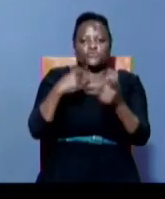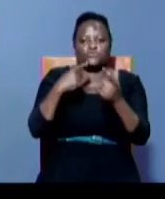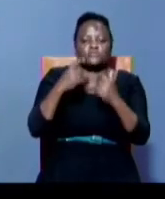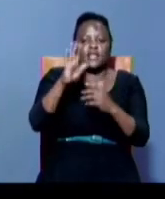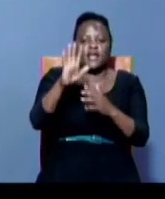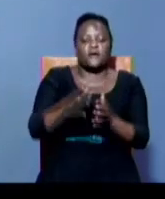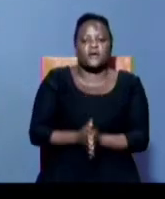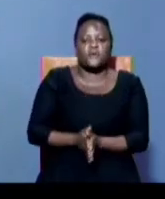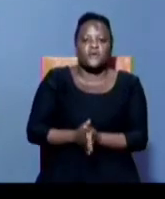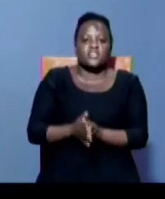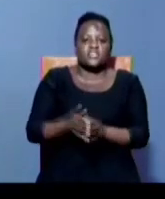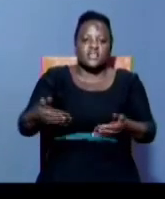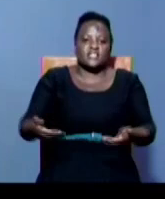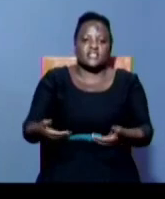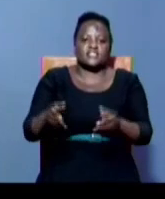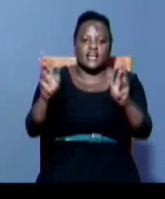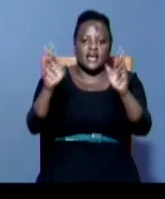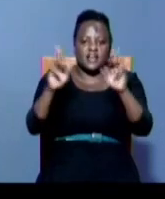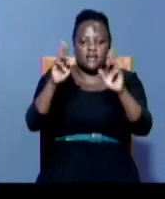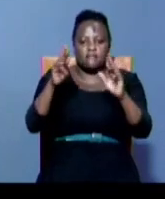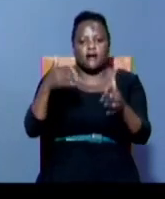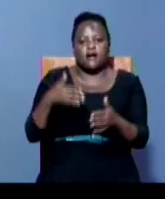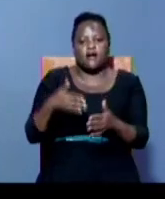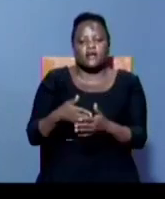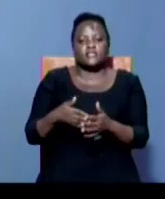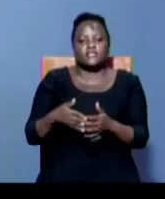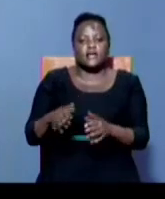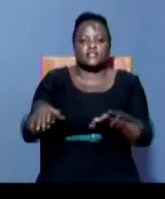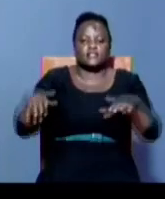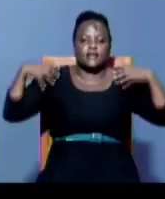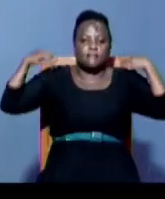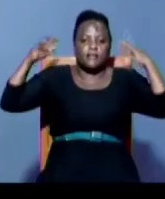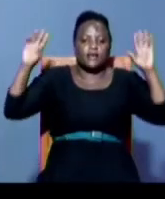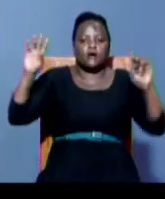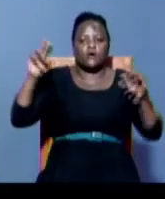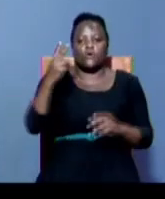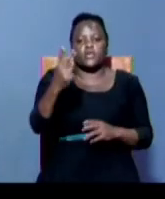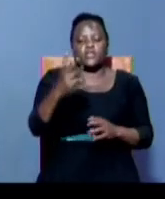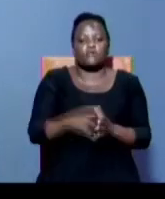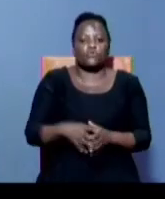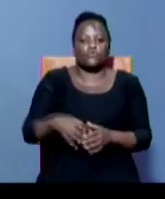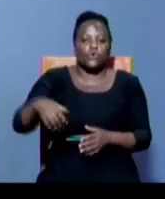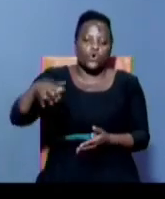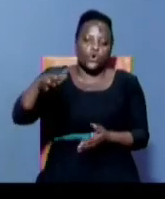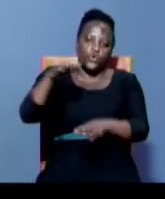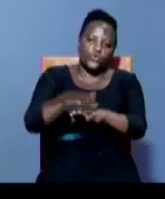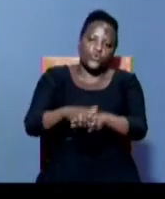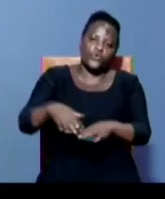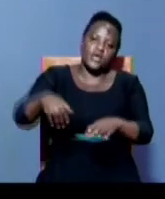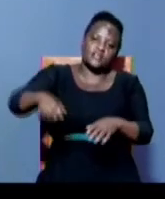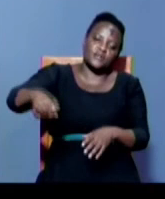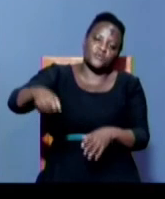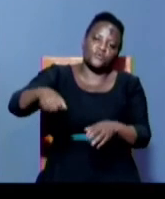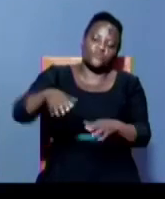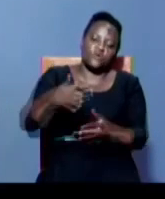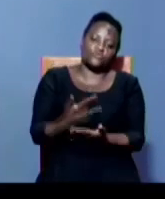rehema, katikati ya hayo makerubi mawili yaliyo juu ya sanduku la ushuhuda. Katika mambo